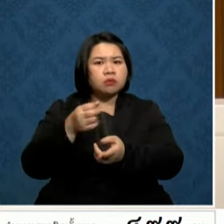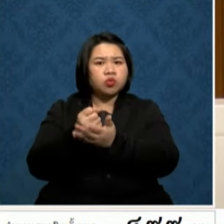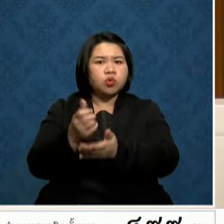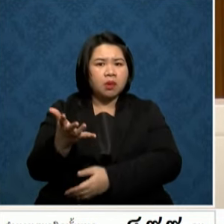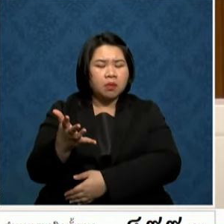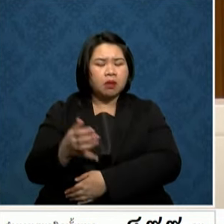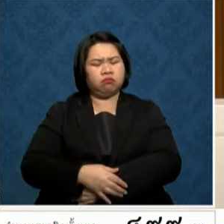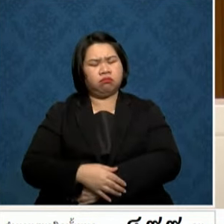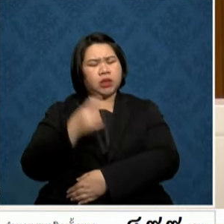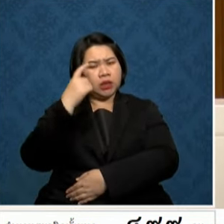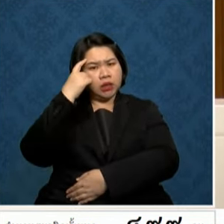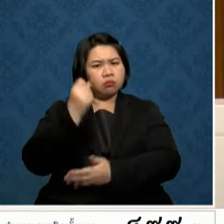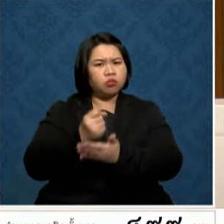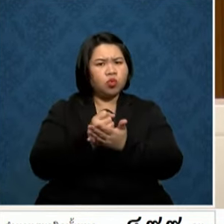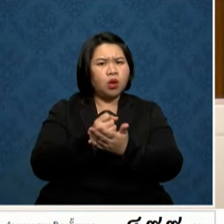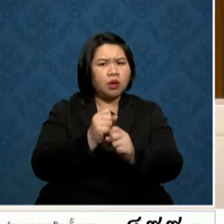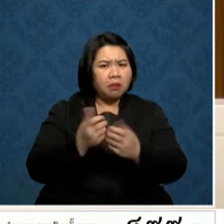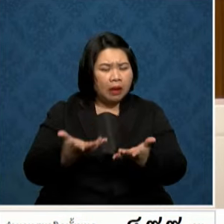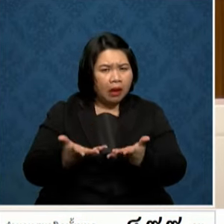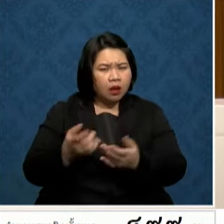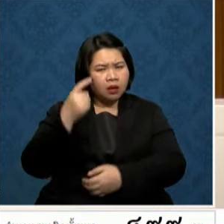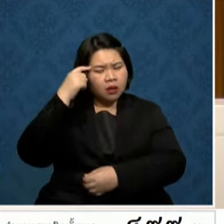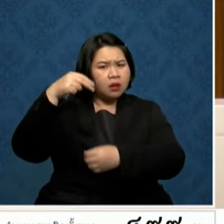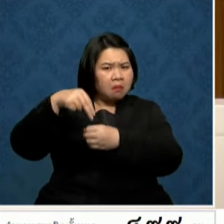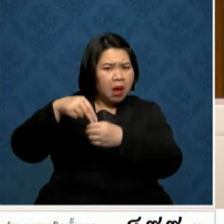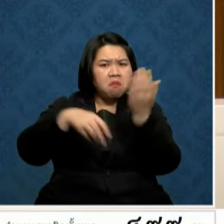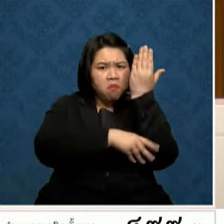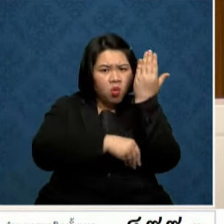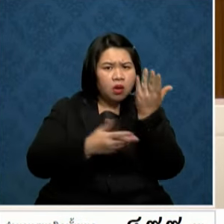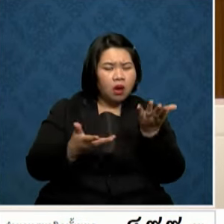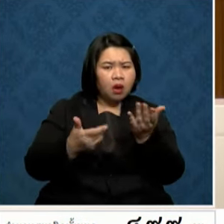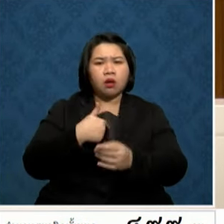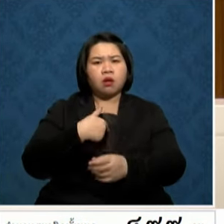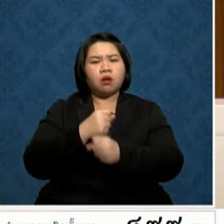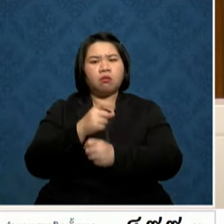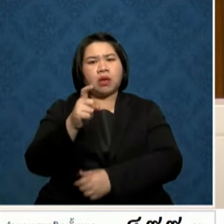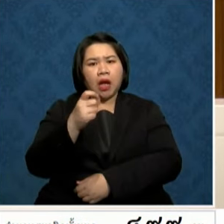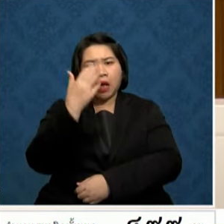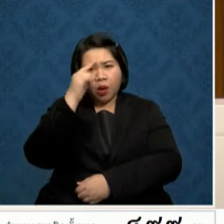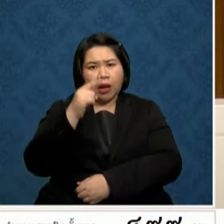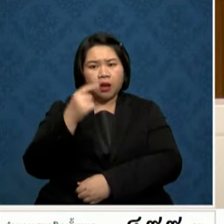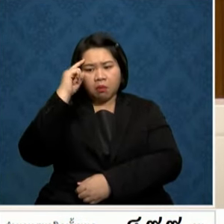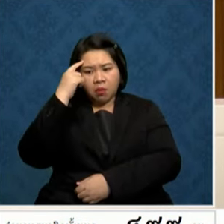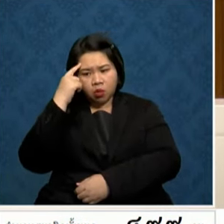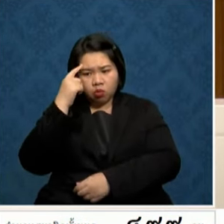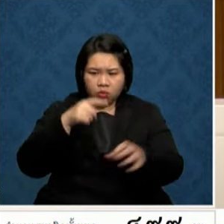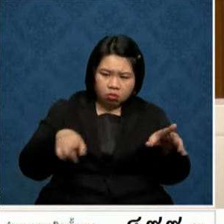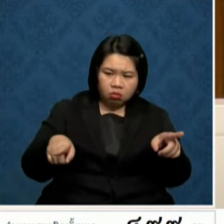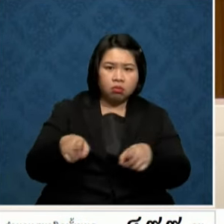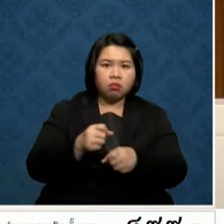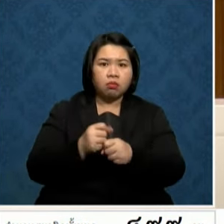แลวกบเอ็จะช่วยยงไง จะช่วยใเรขพลงงานแต่เราทำไม่ได้เพรวเราจับตัวไม่เจอ เราหาตัวไม่ได